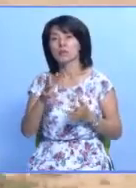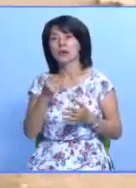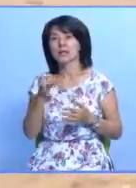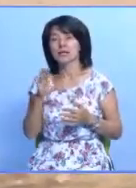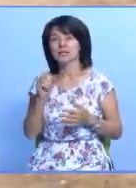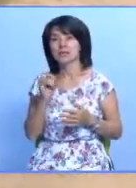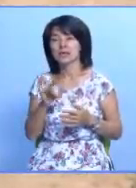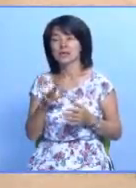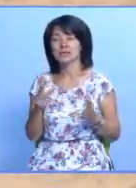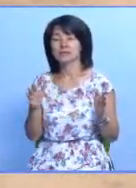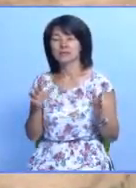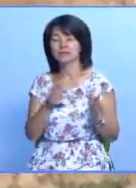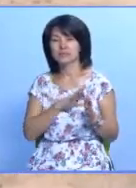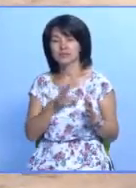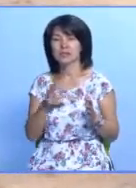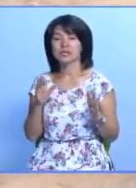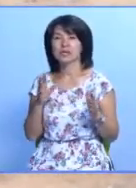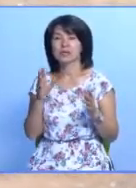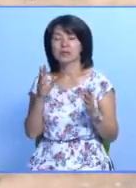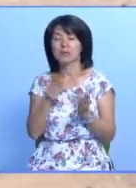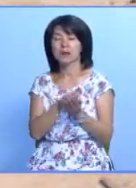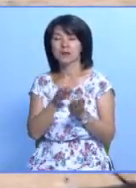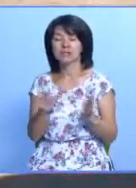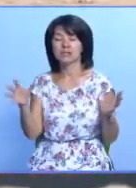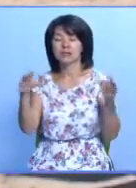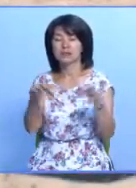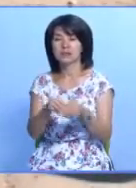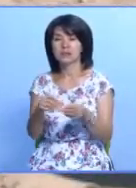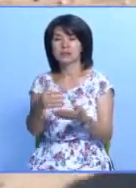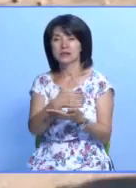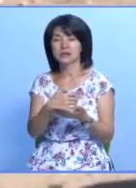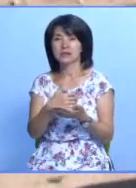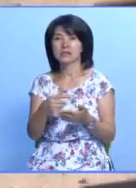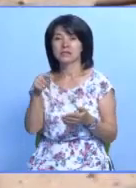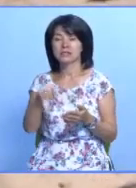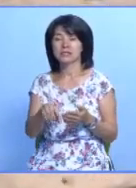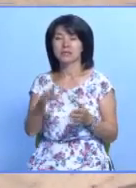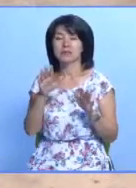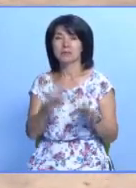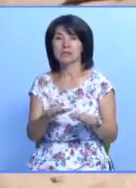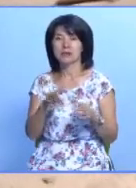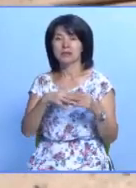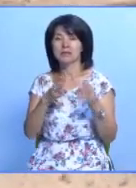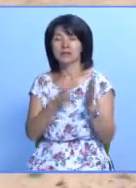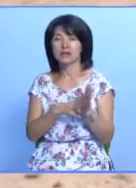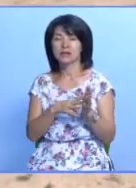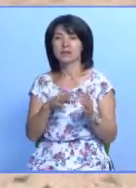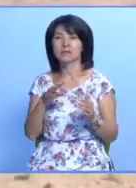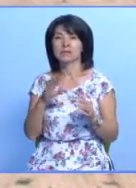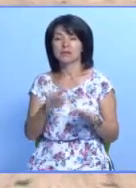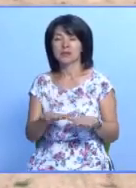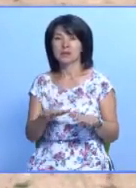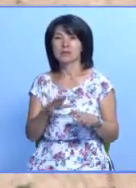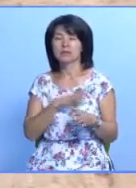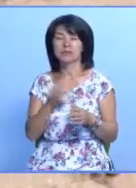зират маңайында орын алған. Бір топ бала осы жерге жиналыпты. Дәл мен тұрған жерде 19 жастағы жасөспірім